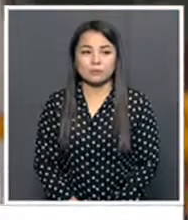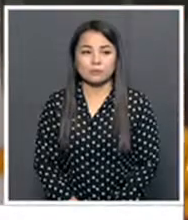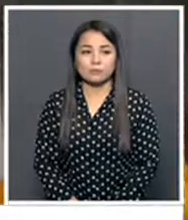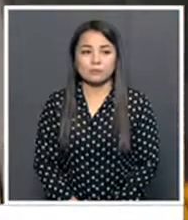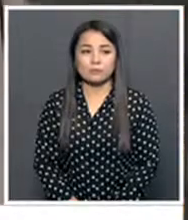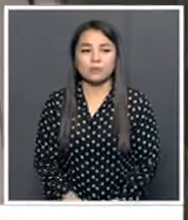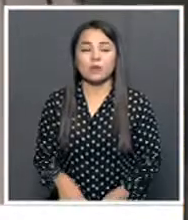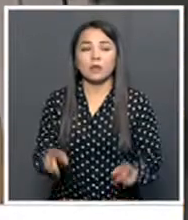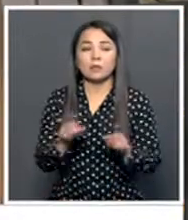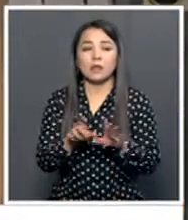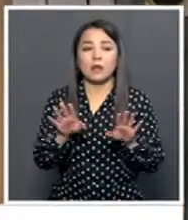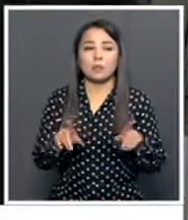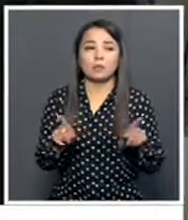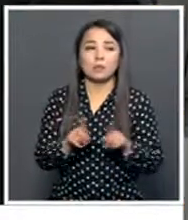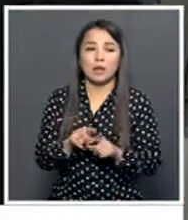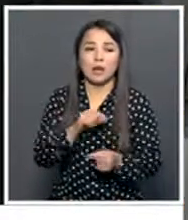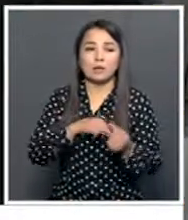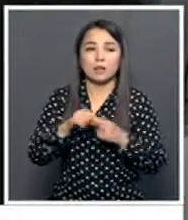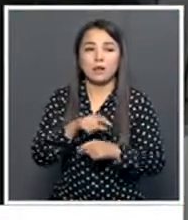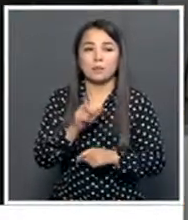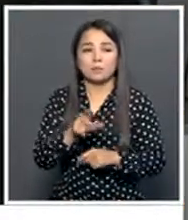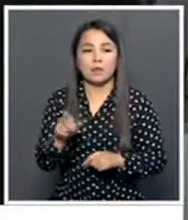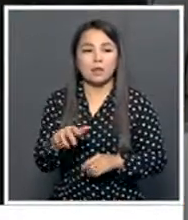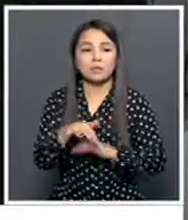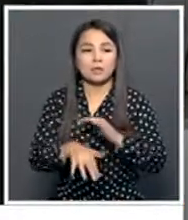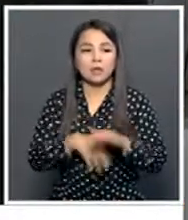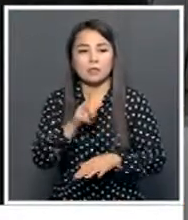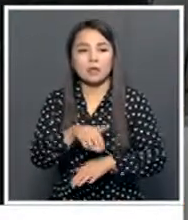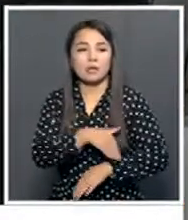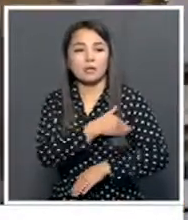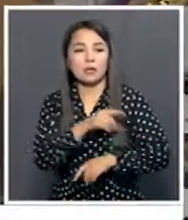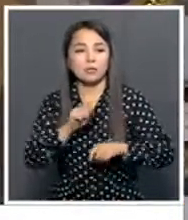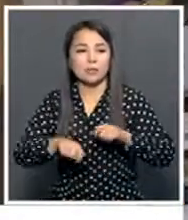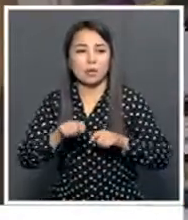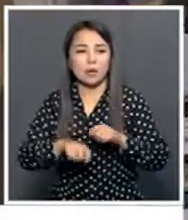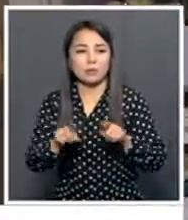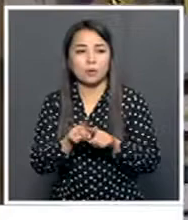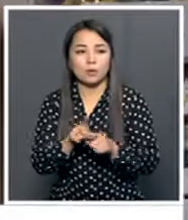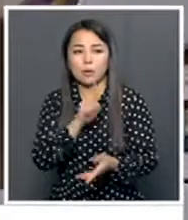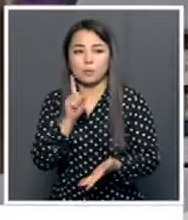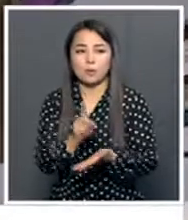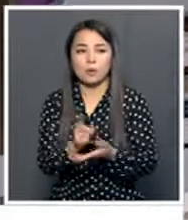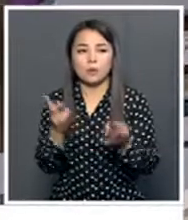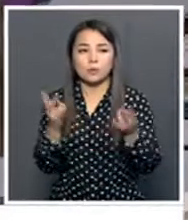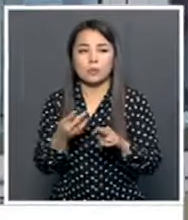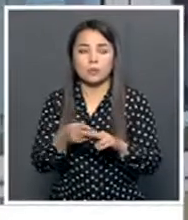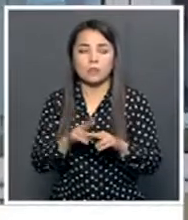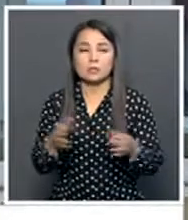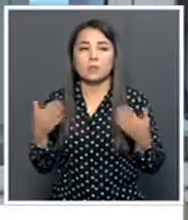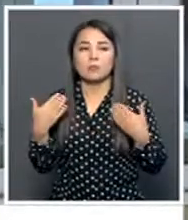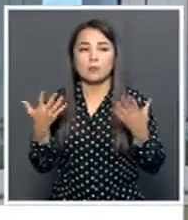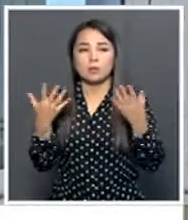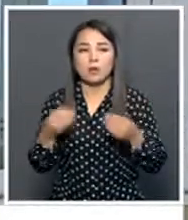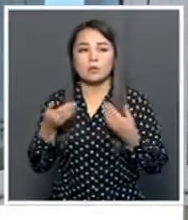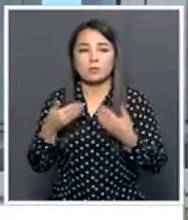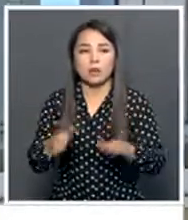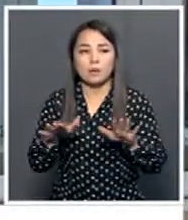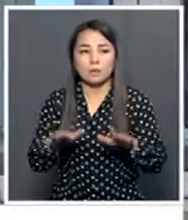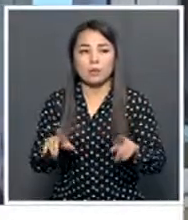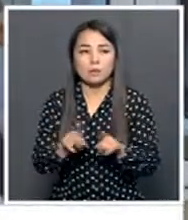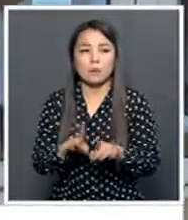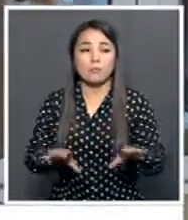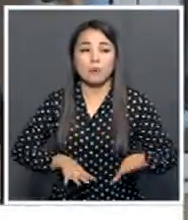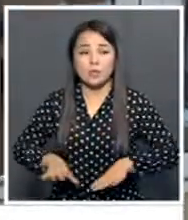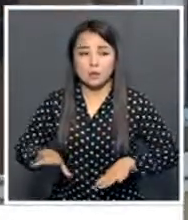Сауда орындарының кіреберісінде кәсіпкердің немесе келушілердің дене қызуын өлшейтін құрал болуы міндетті. Демалыс күні есігін айқара ашқан Алаш